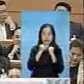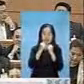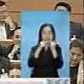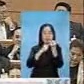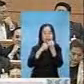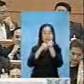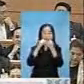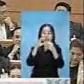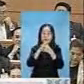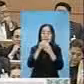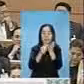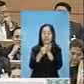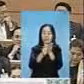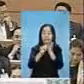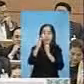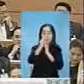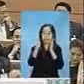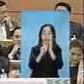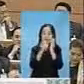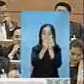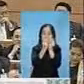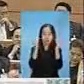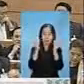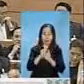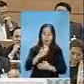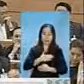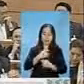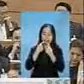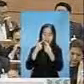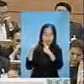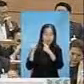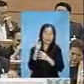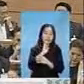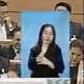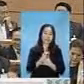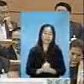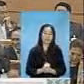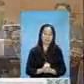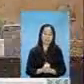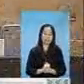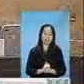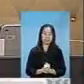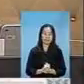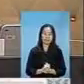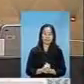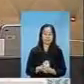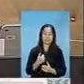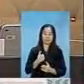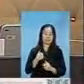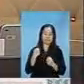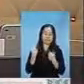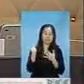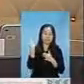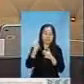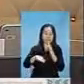นี้ให้บรรลุผลให้จงได้ผมไม่ตอบโต้ครับท่านประธานครับมวยหลักครับท่านประธ